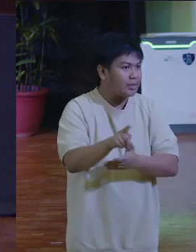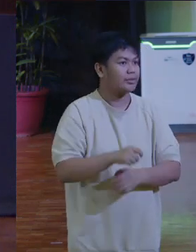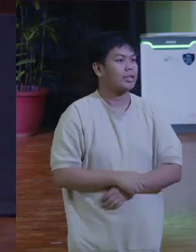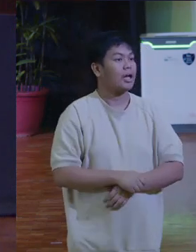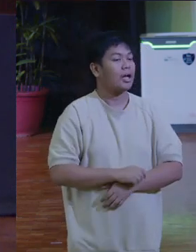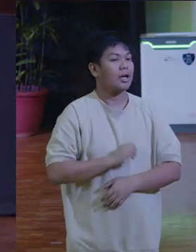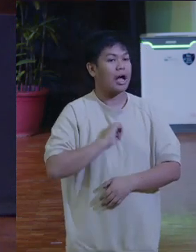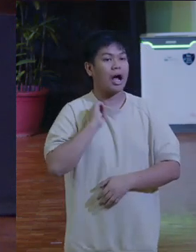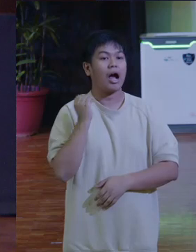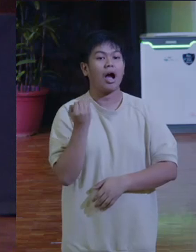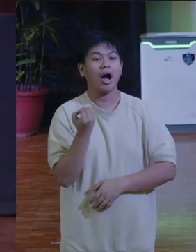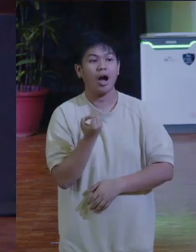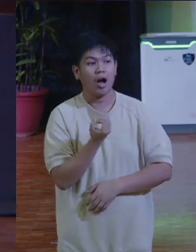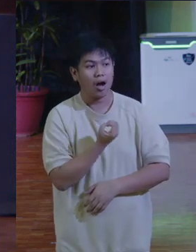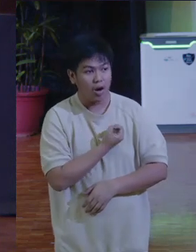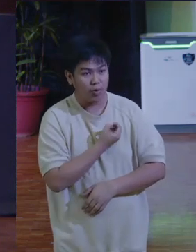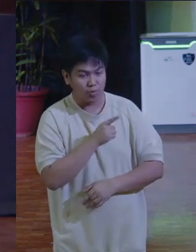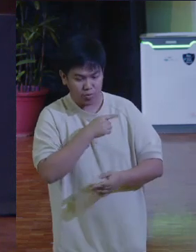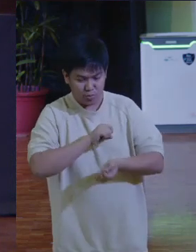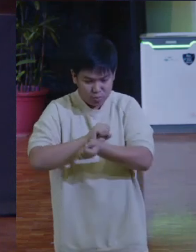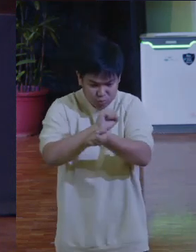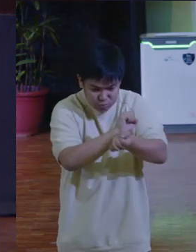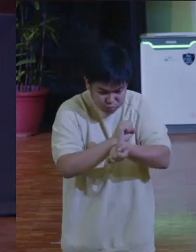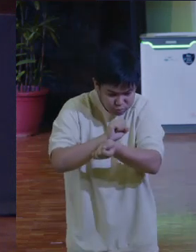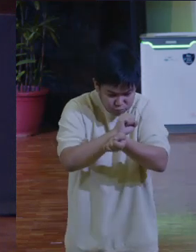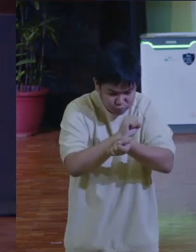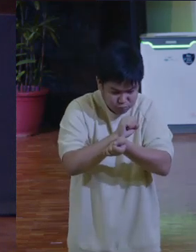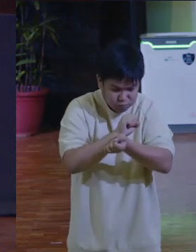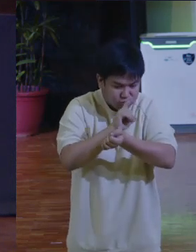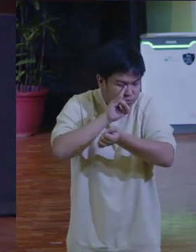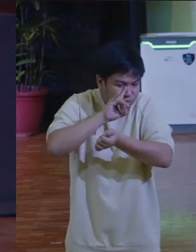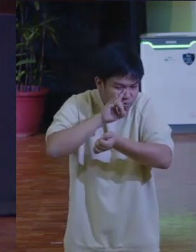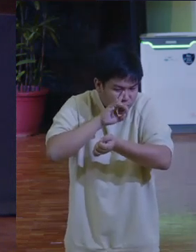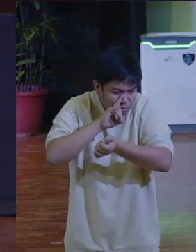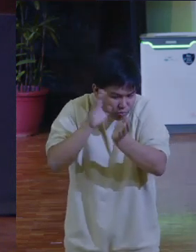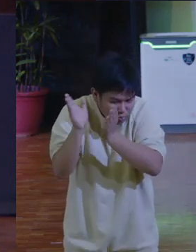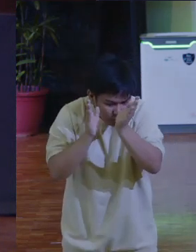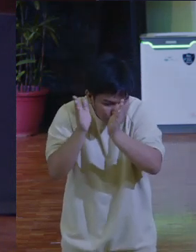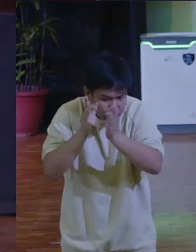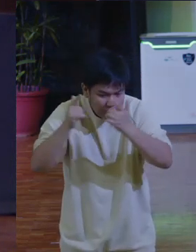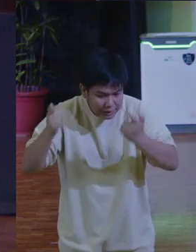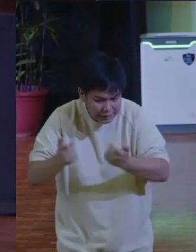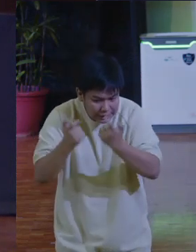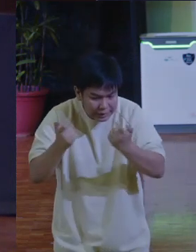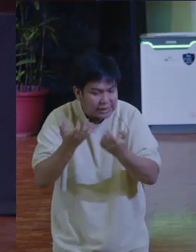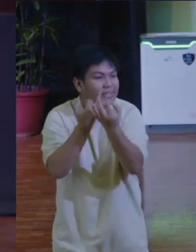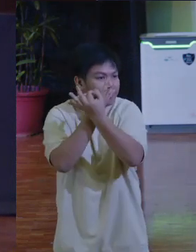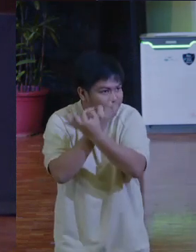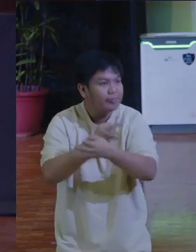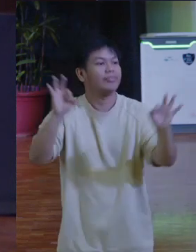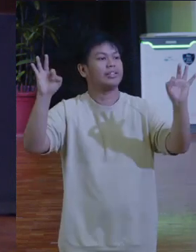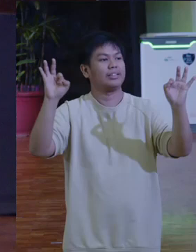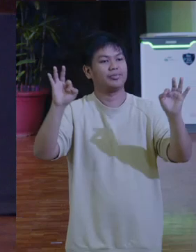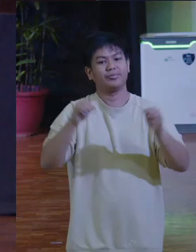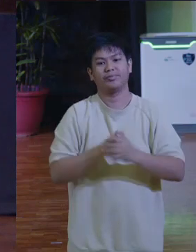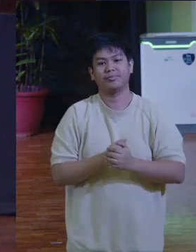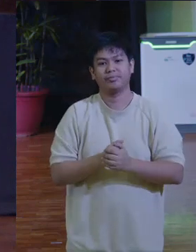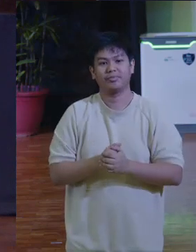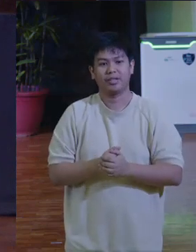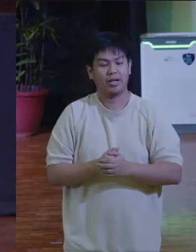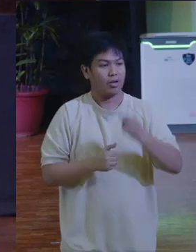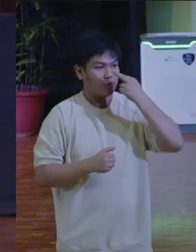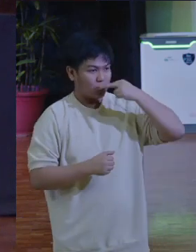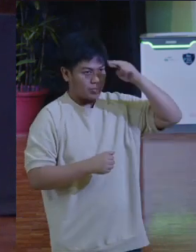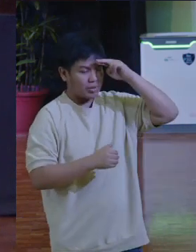nakulong, na enslaved ng kasalanan, ay mapalaya mula sa kasalanan. Romans